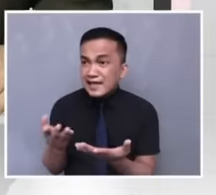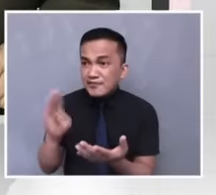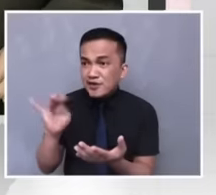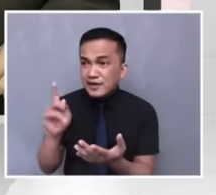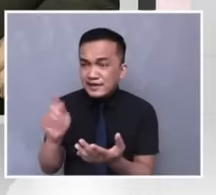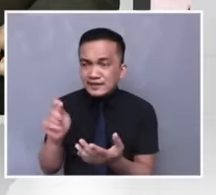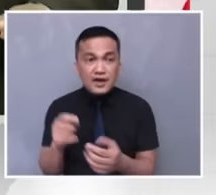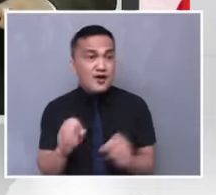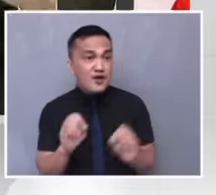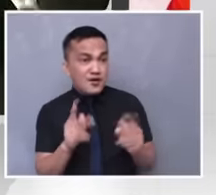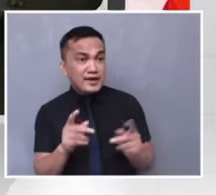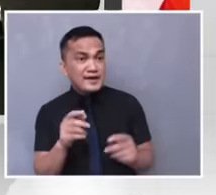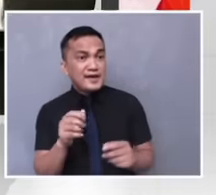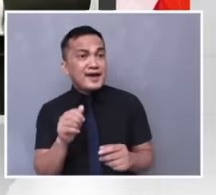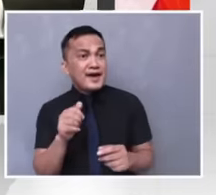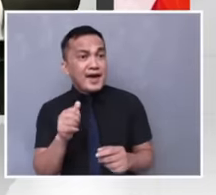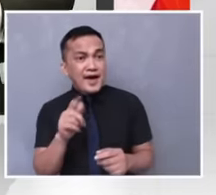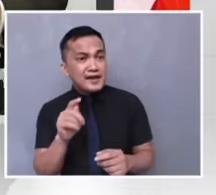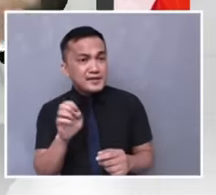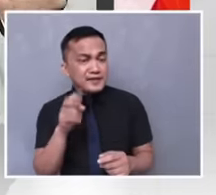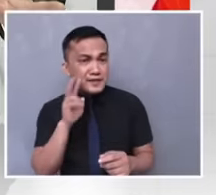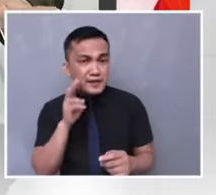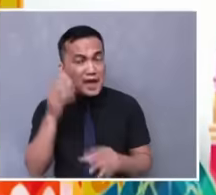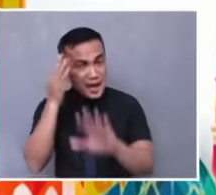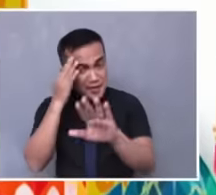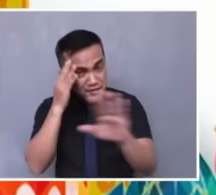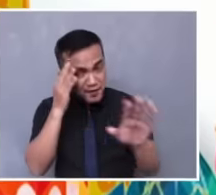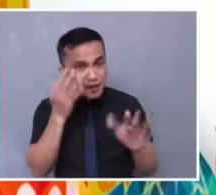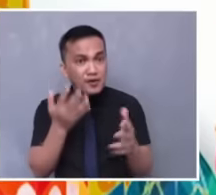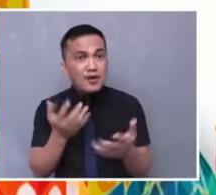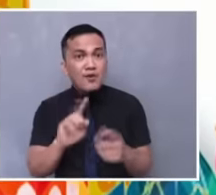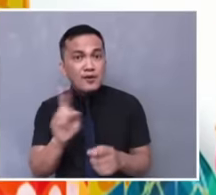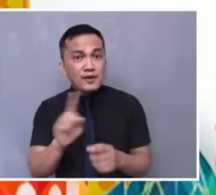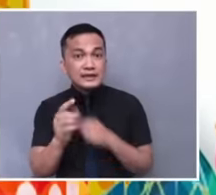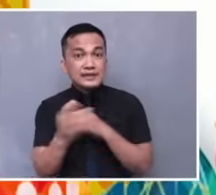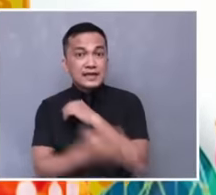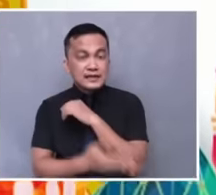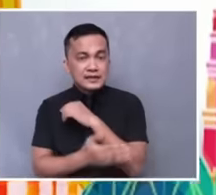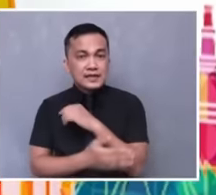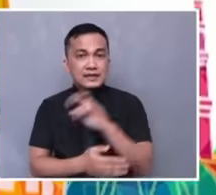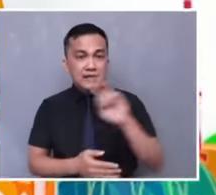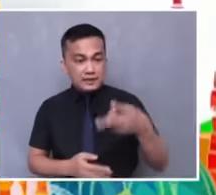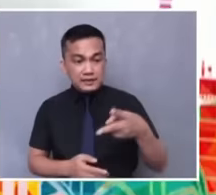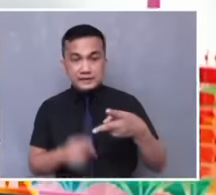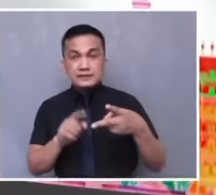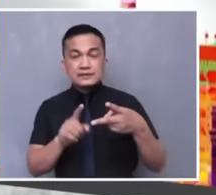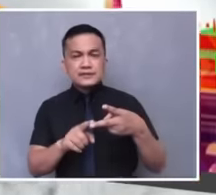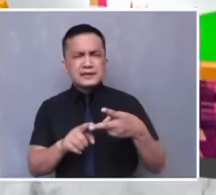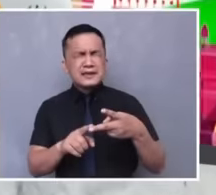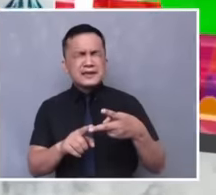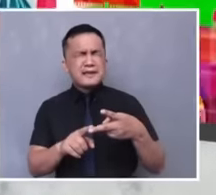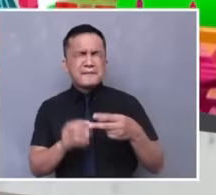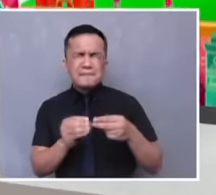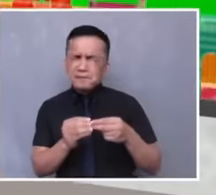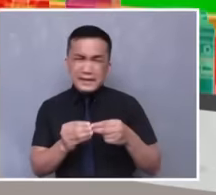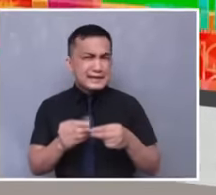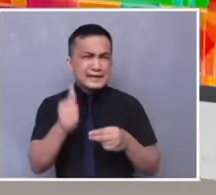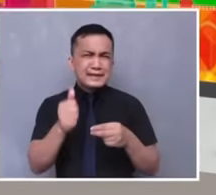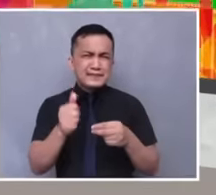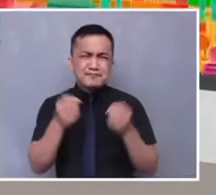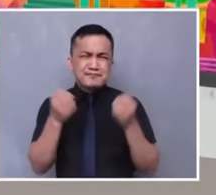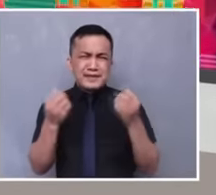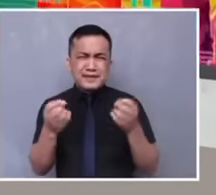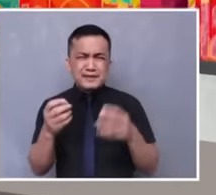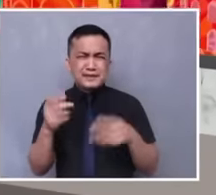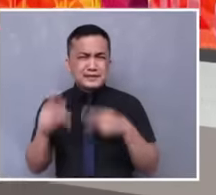Ate B, mga kapamilya, alam nyo ba kung anong bansa ang pangalawa sa may pinakamalaking populasyon sa buong